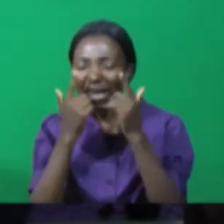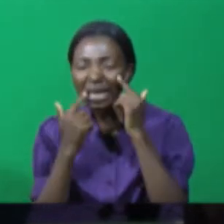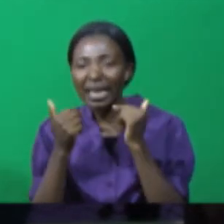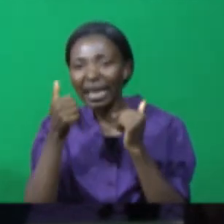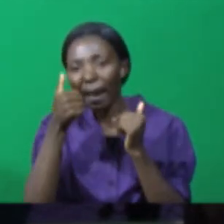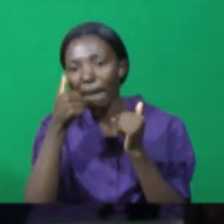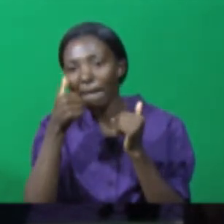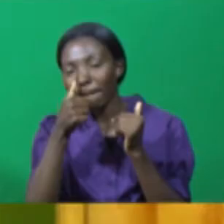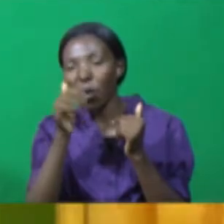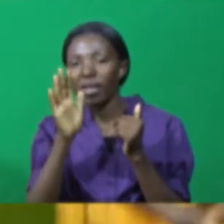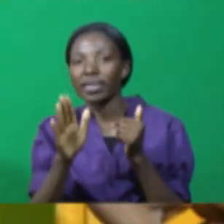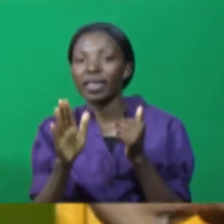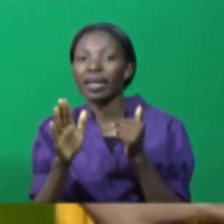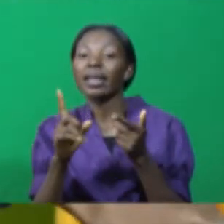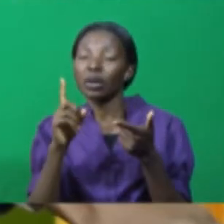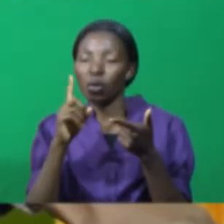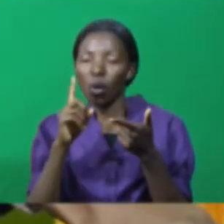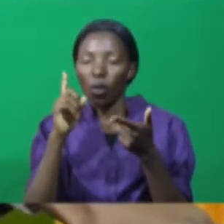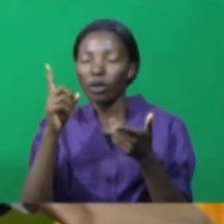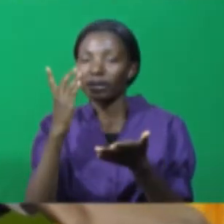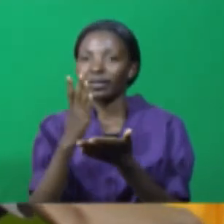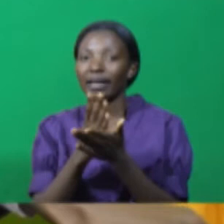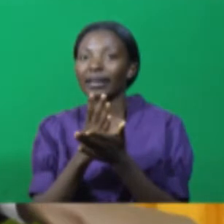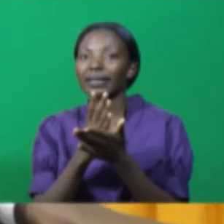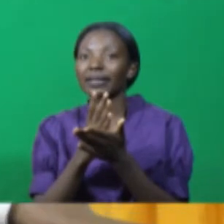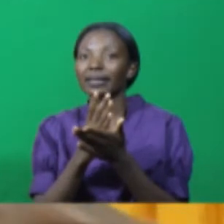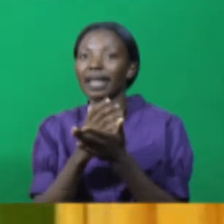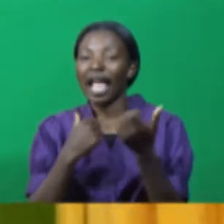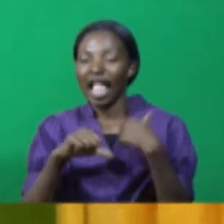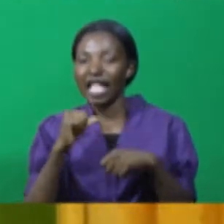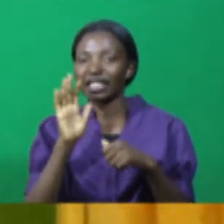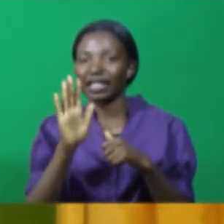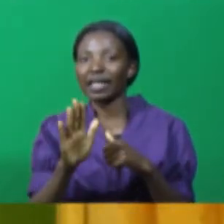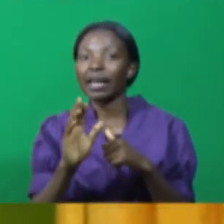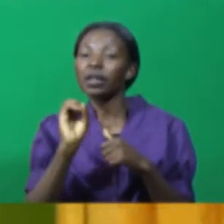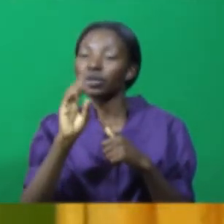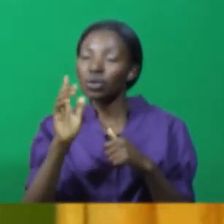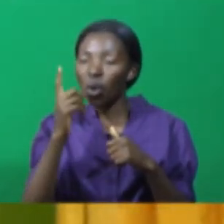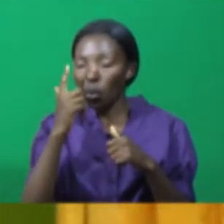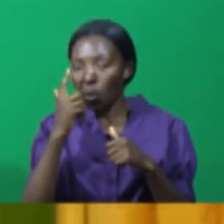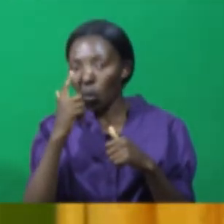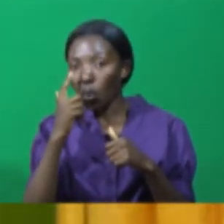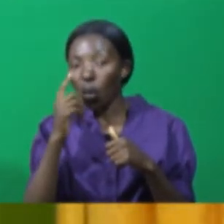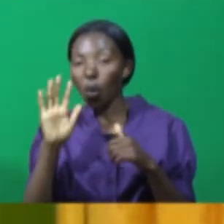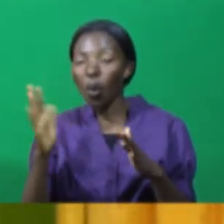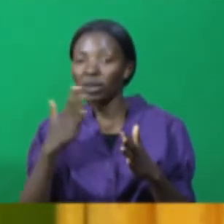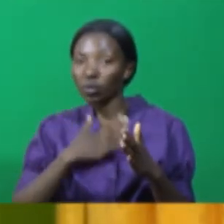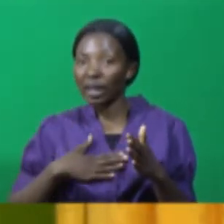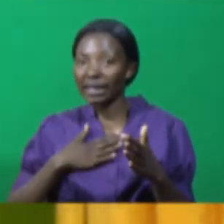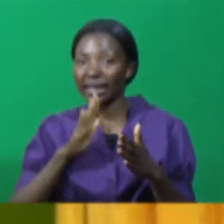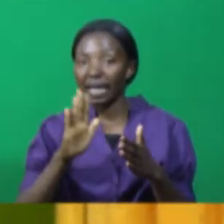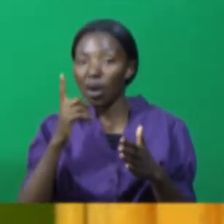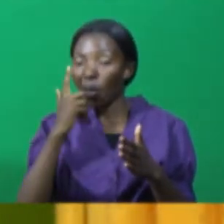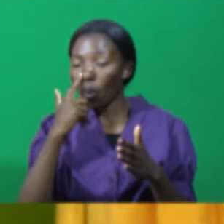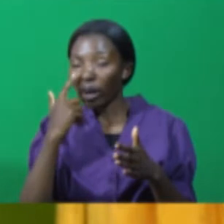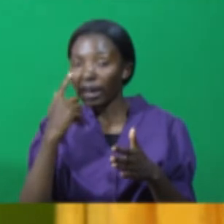apa zvakwana opinda mu action ndo apabata. Saka kana vanhu vai saka zvinodiwa maende zvekuti kana